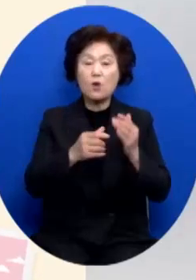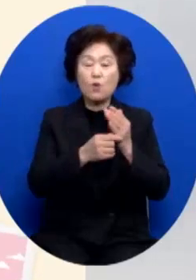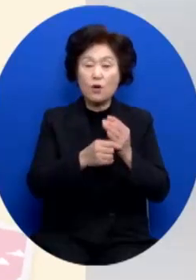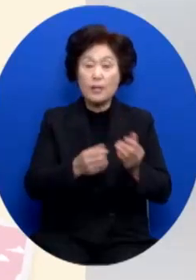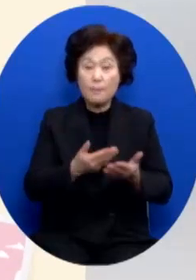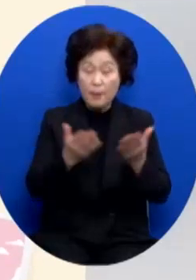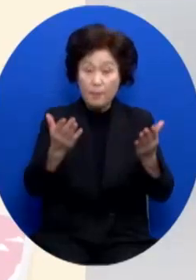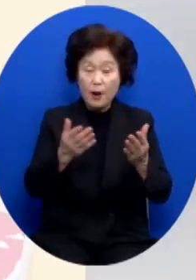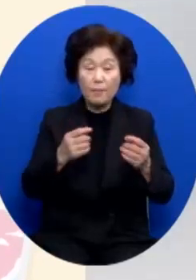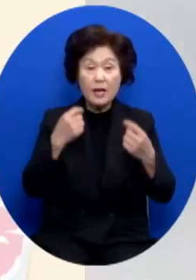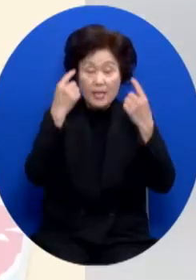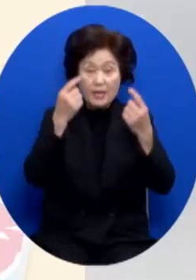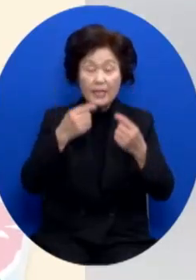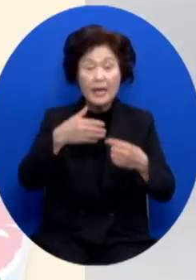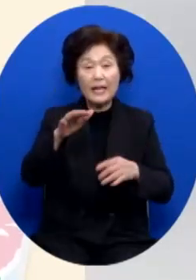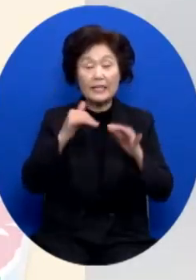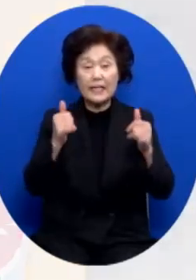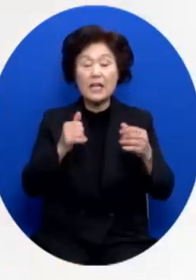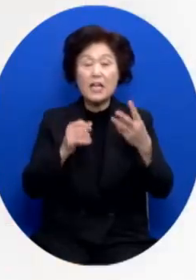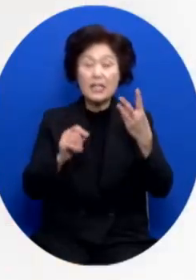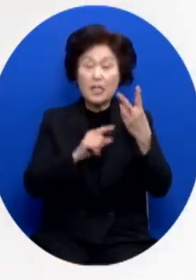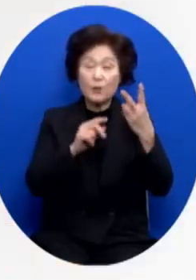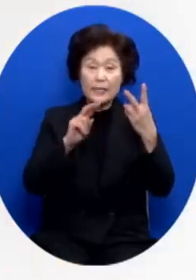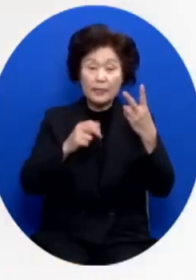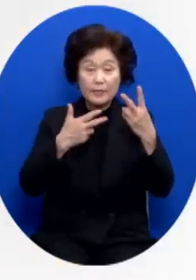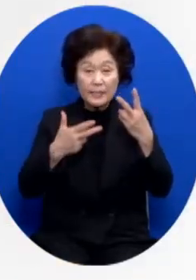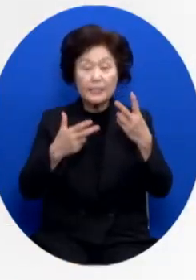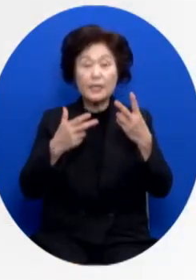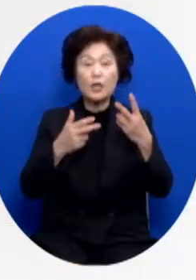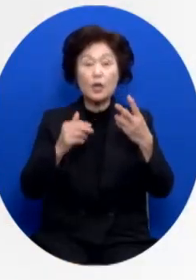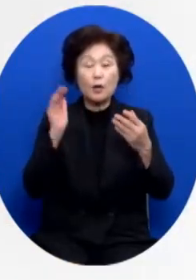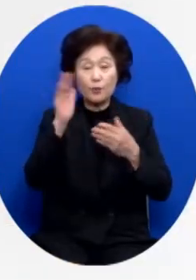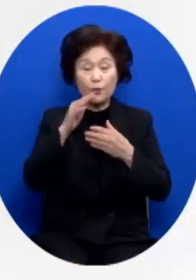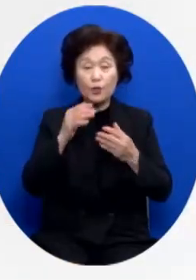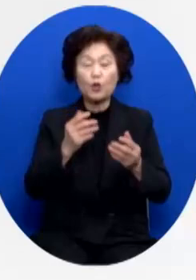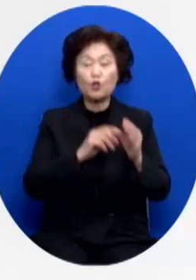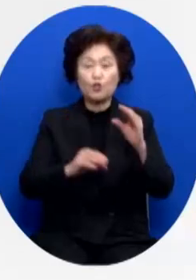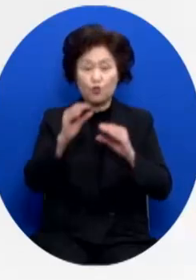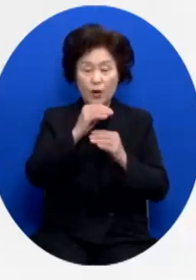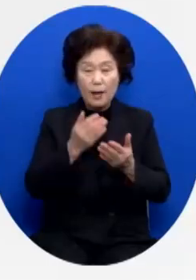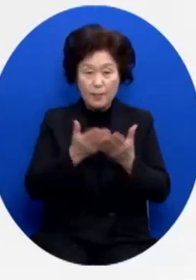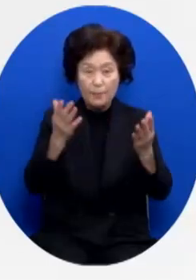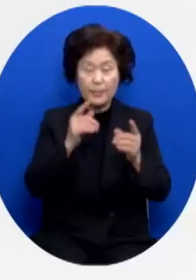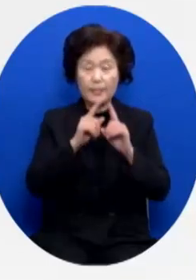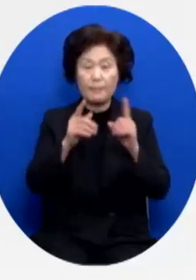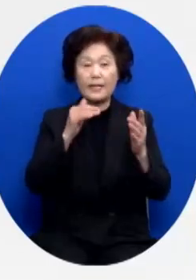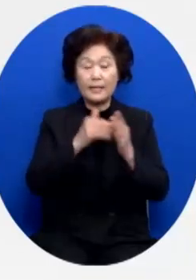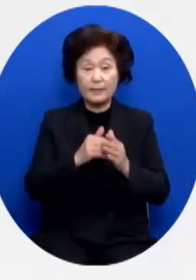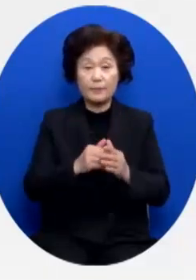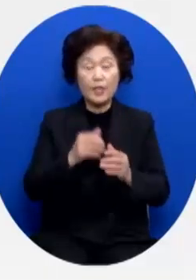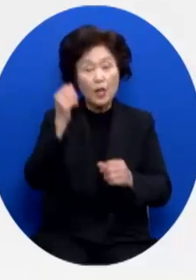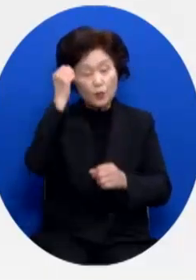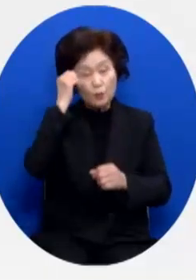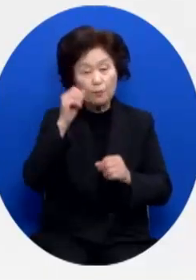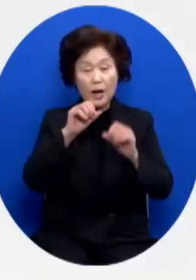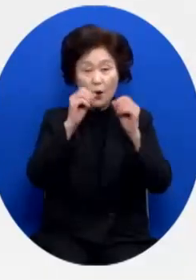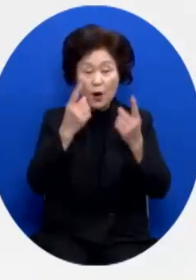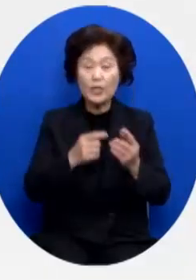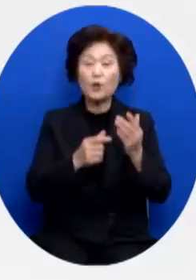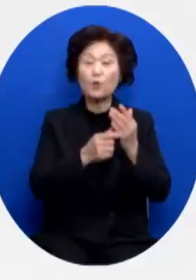맞아 27일부터 숙박 할인권 11만 장을 추가 배포한다고 밝혔습니다. 문체부는 숙박 할인권을